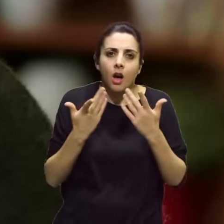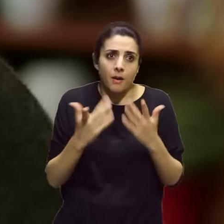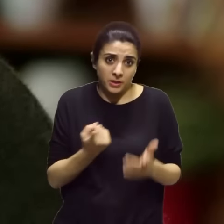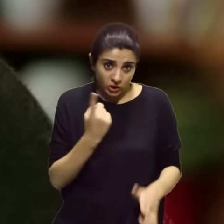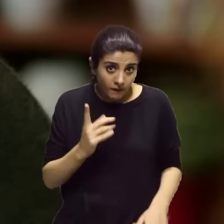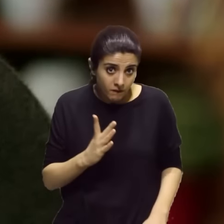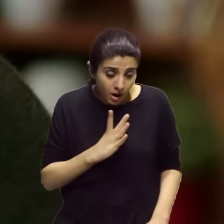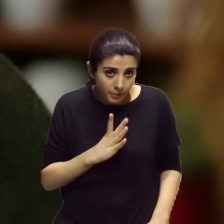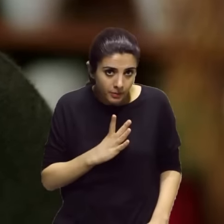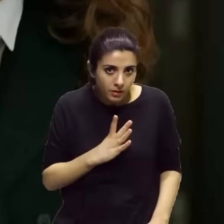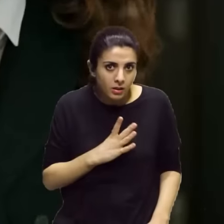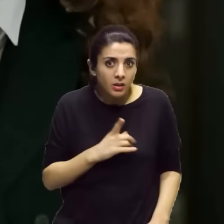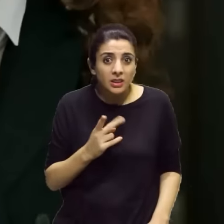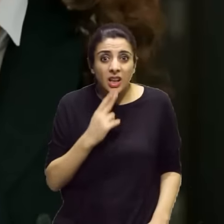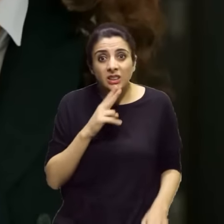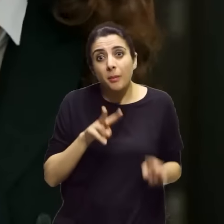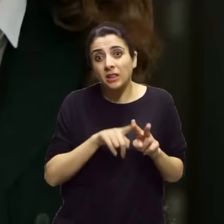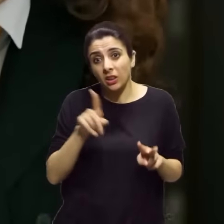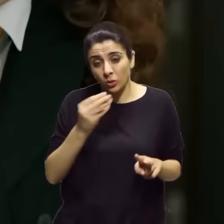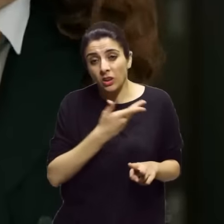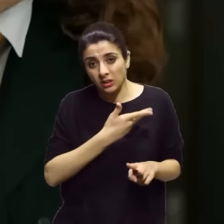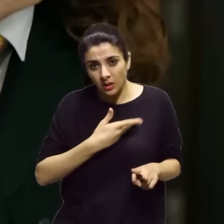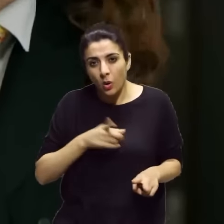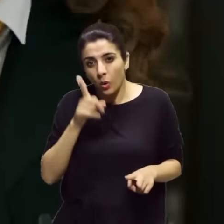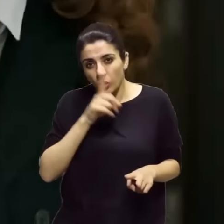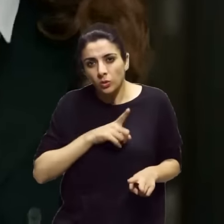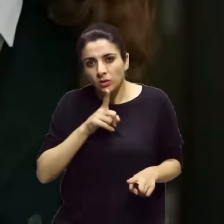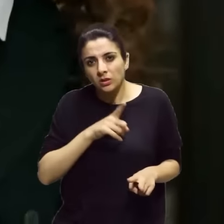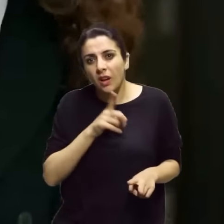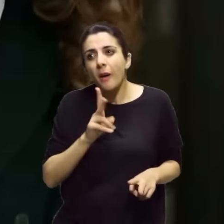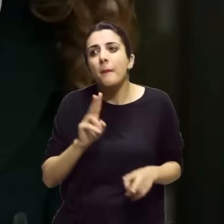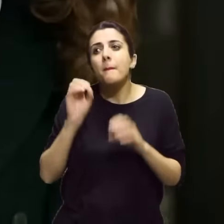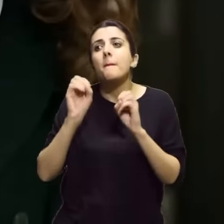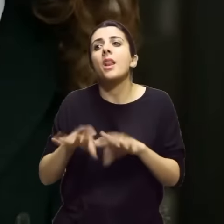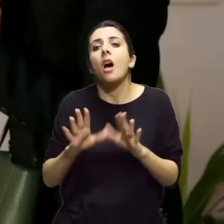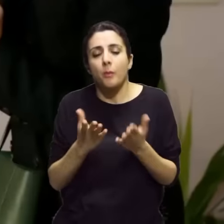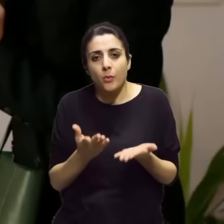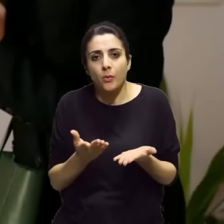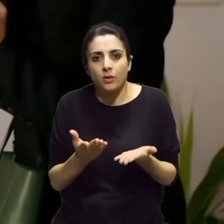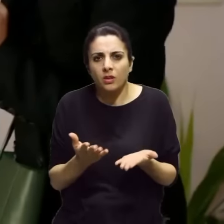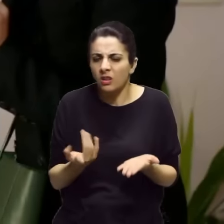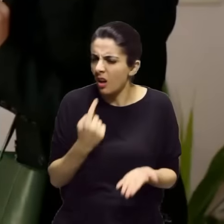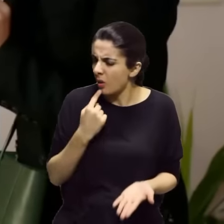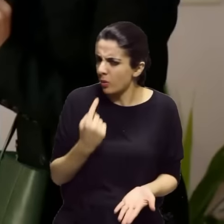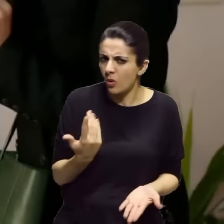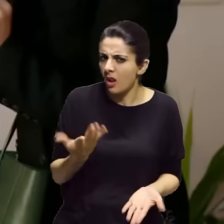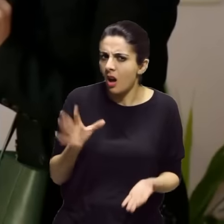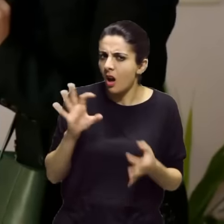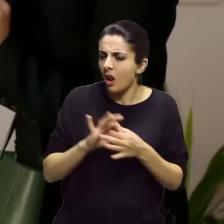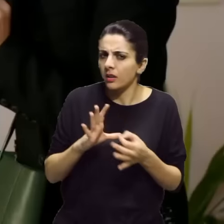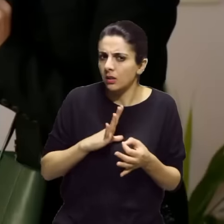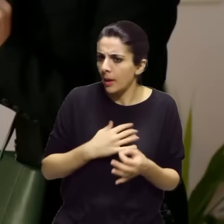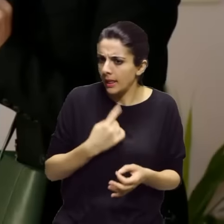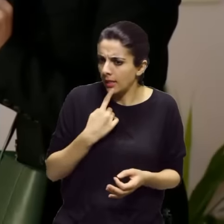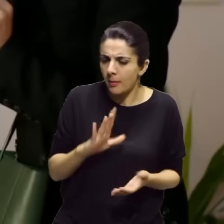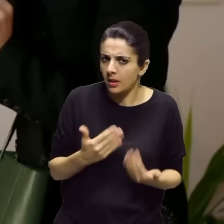söz konusu Fahriye. O kız hala Mazhar'ı seviyor ve ondan sonuna kadar da vazgeçmeyecek. Ne alakası var Semih, ben öyle bir şey mi